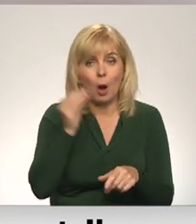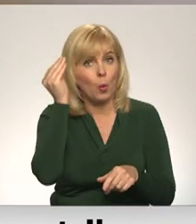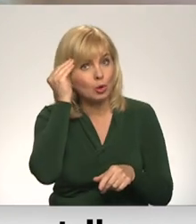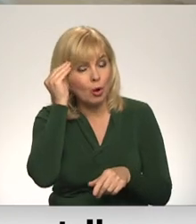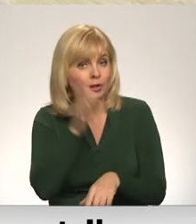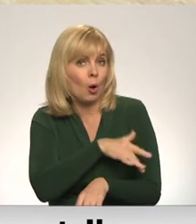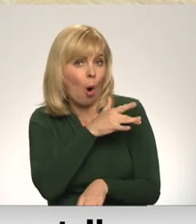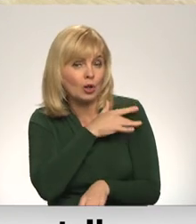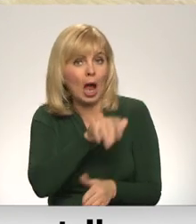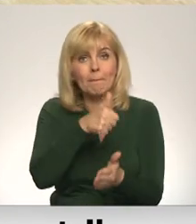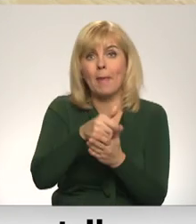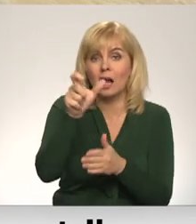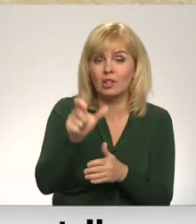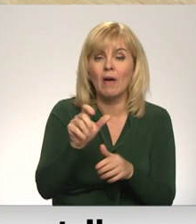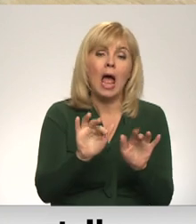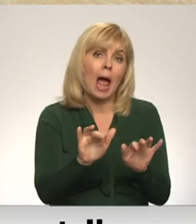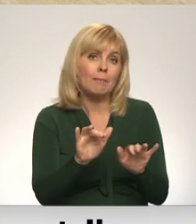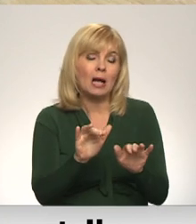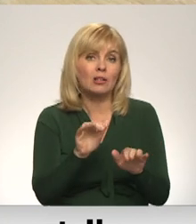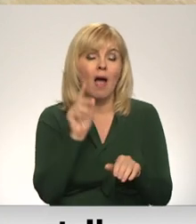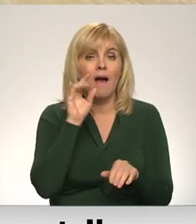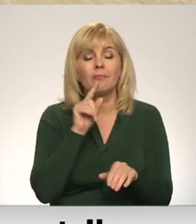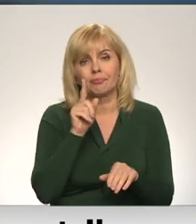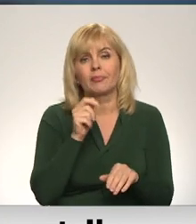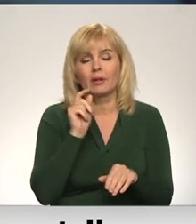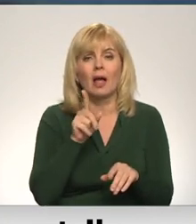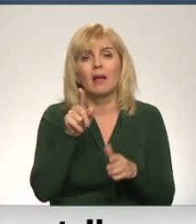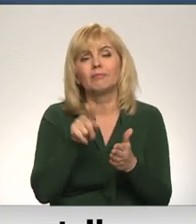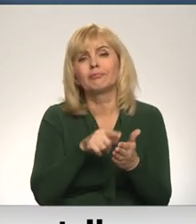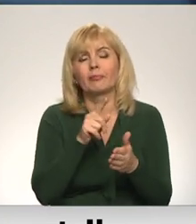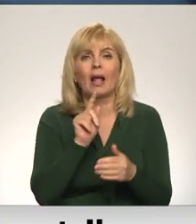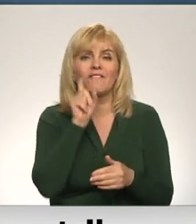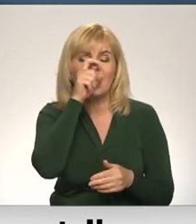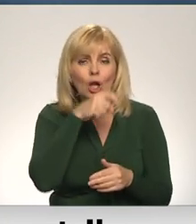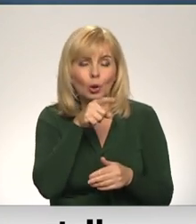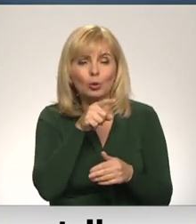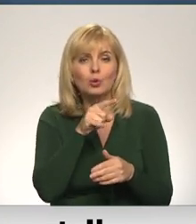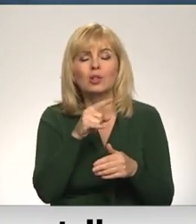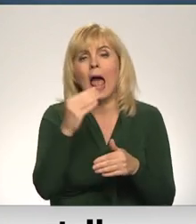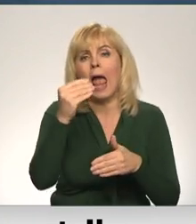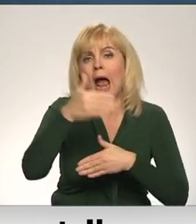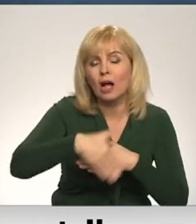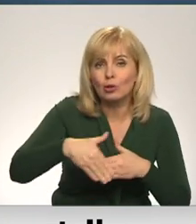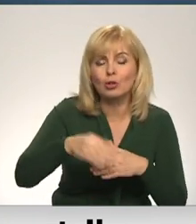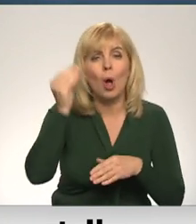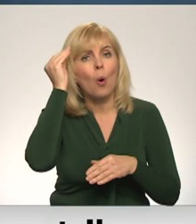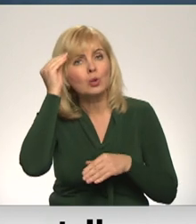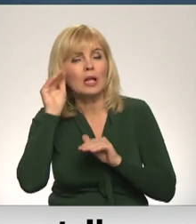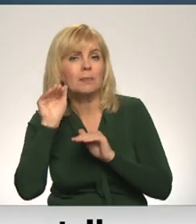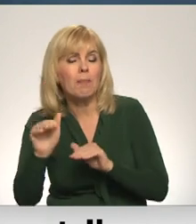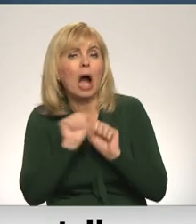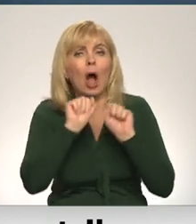kurjeru pārstāvi, e-pasti ar viltus saitēm uz internetbankām un telefonu krāpnieki, kuri uzdodas par banku, apdrošinātāju